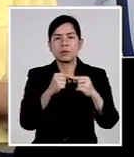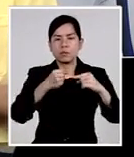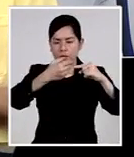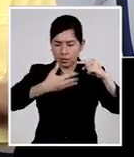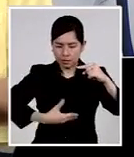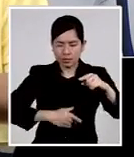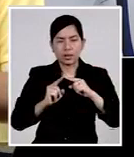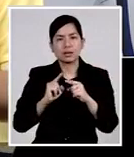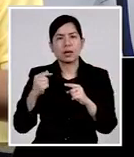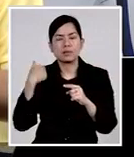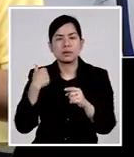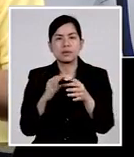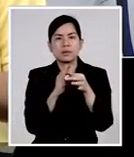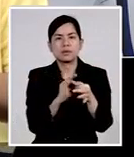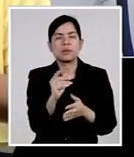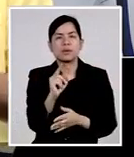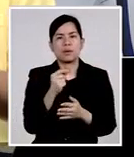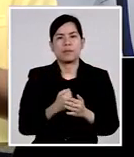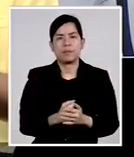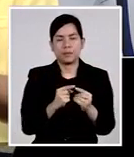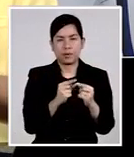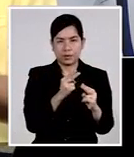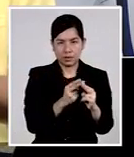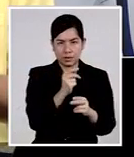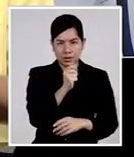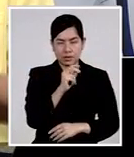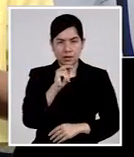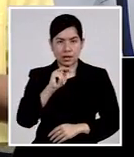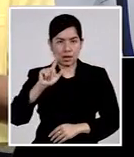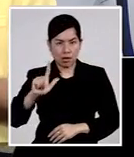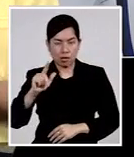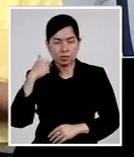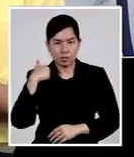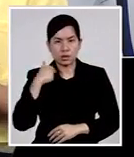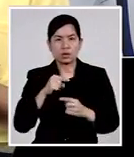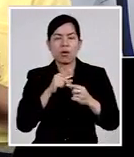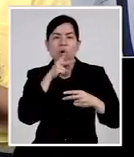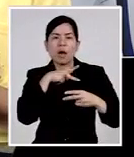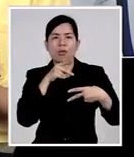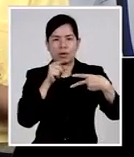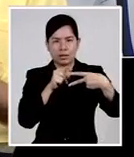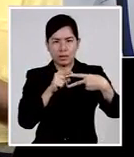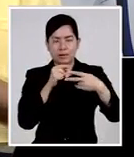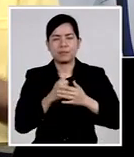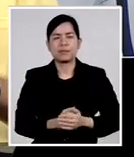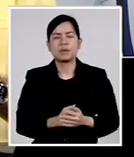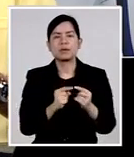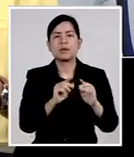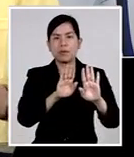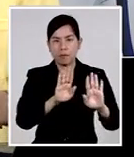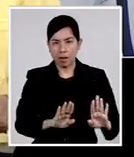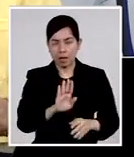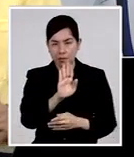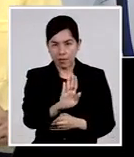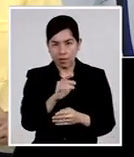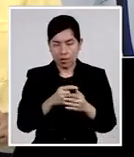ฮะไม่ว่าจะเป็นสัญญาณอนาล็อกที่เราได้ทดลองผ่านมาแล้วนะครับแล้วก็ตัวคอนโท